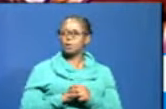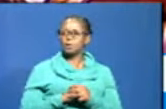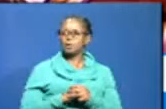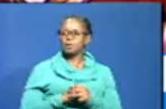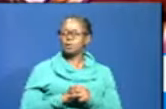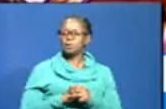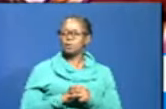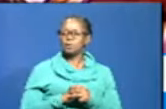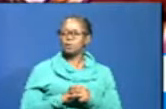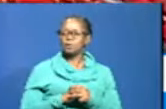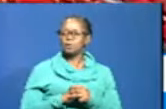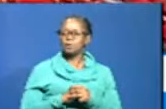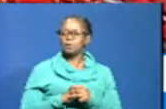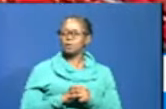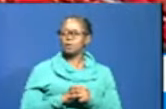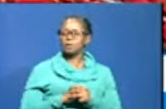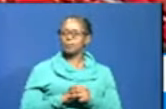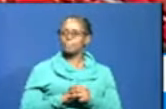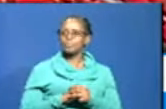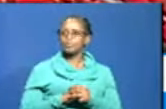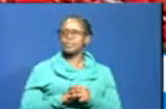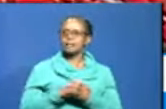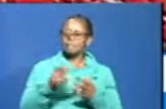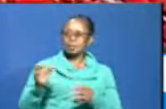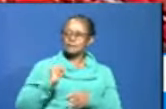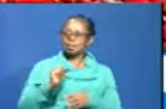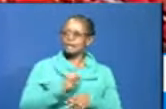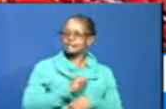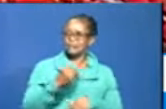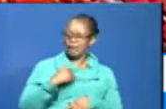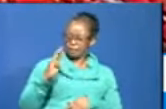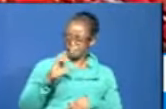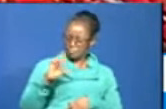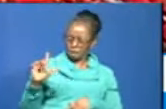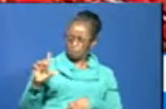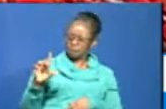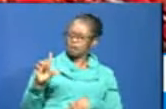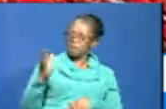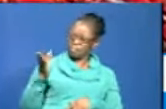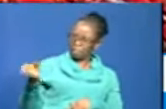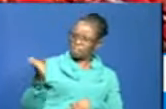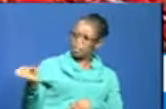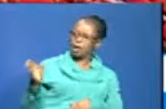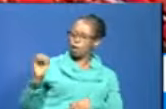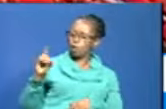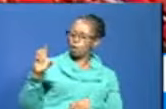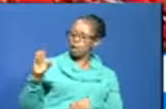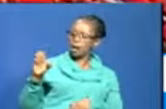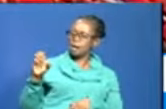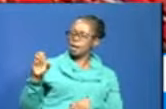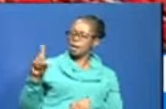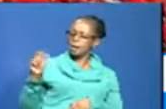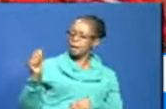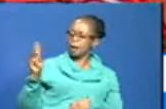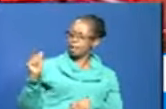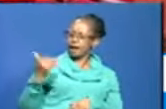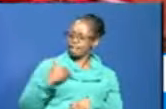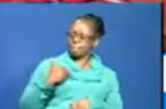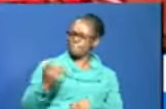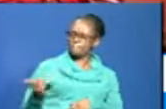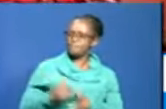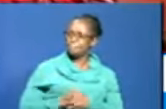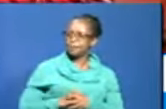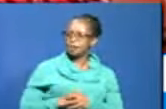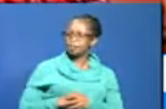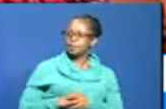na bill kama hiyo hiyo ambayo iko na ndugu yetu Ole Dama hia. Na akiangalia ile inayoleta ni